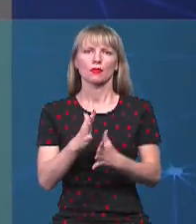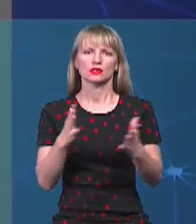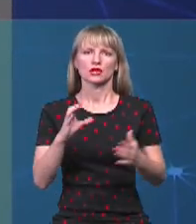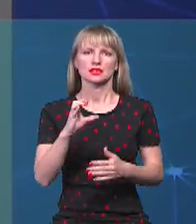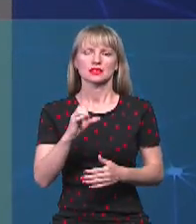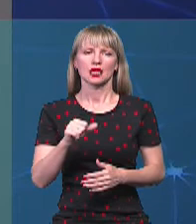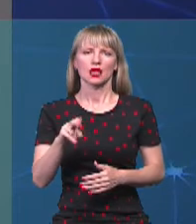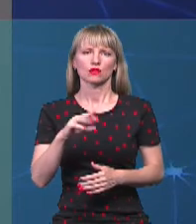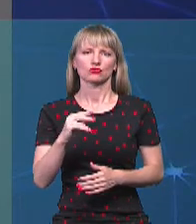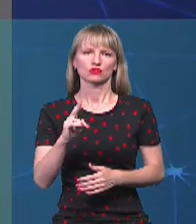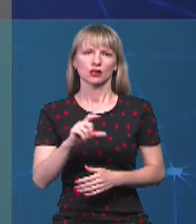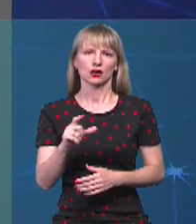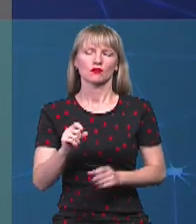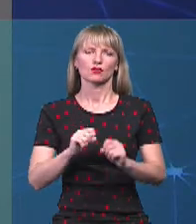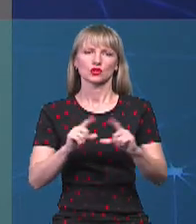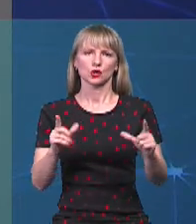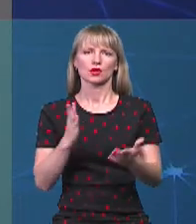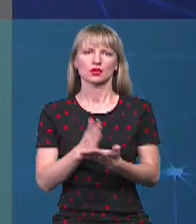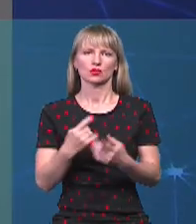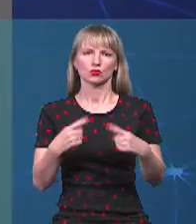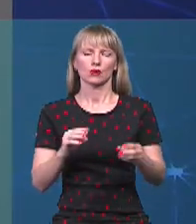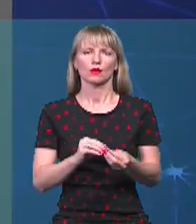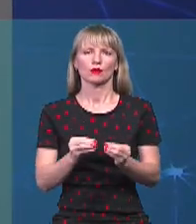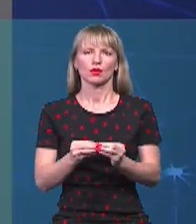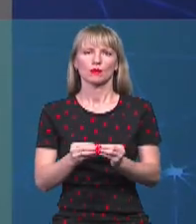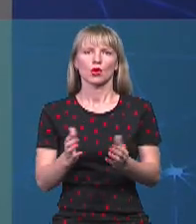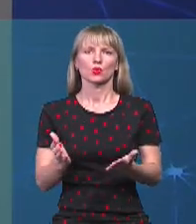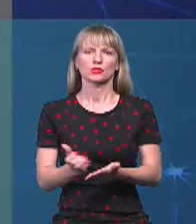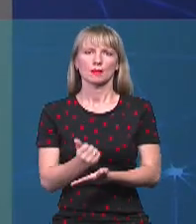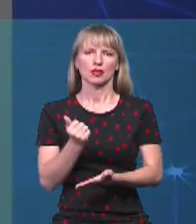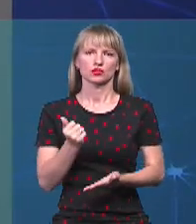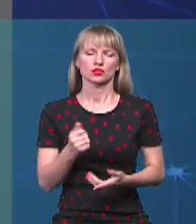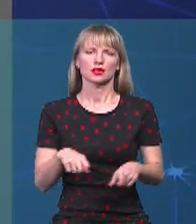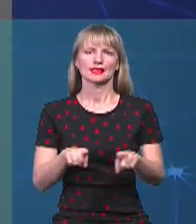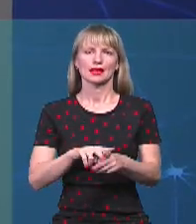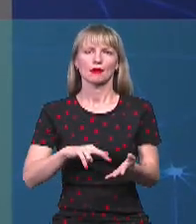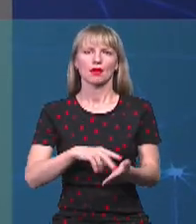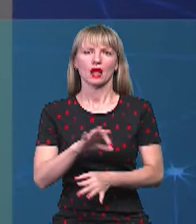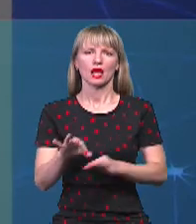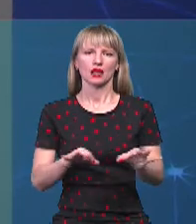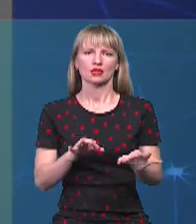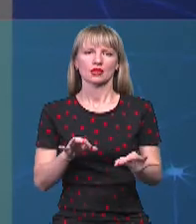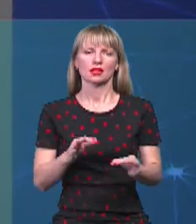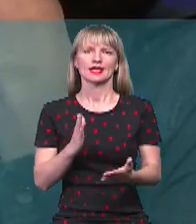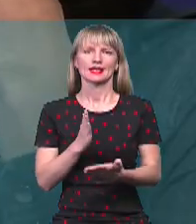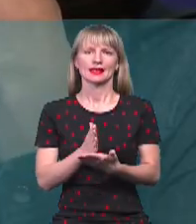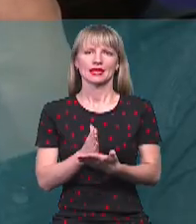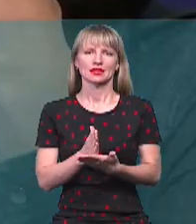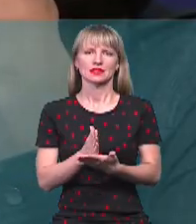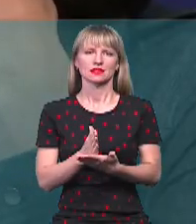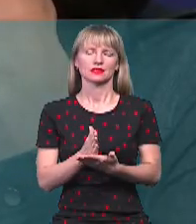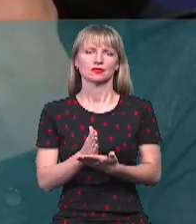садиков. В школах проблема, я озвучил, какая в чем заключается. Успешные такие проекты как бы есть